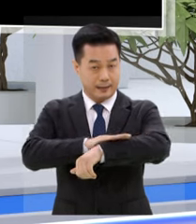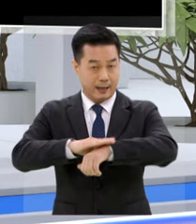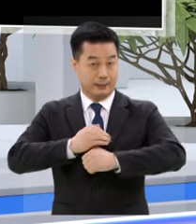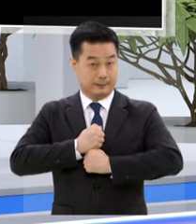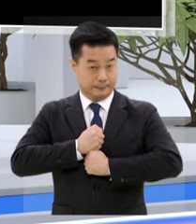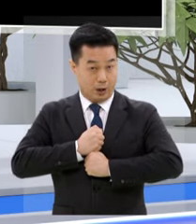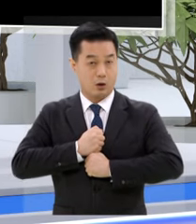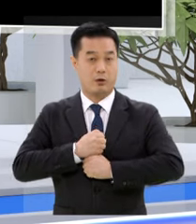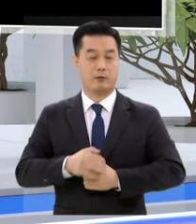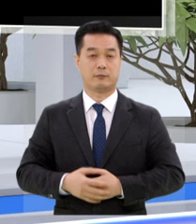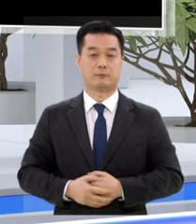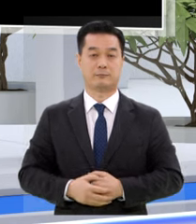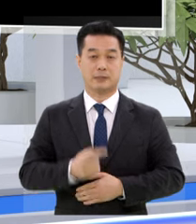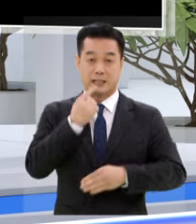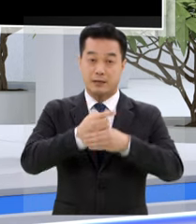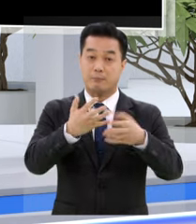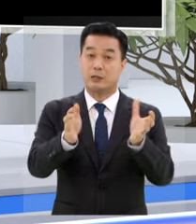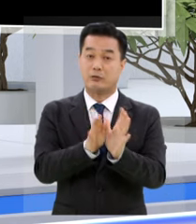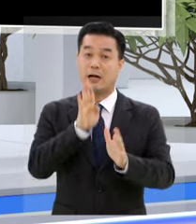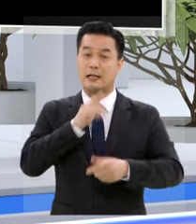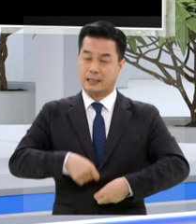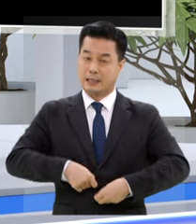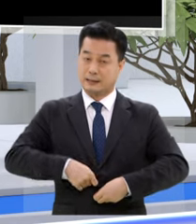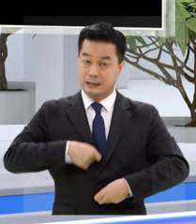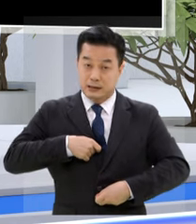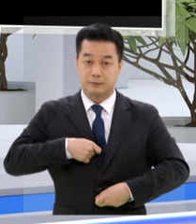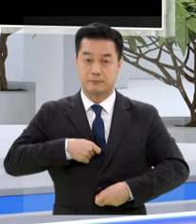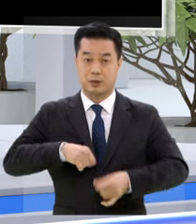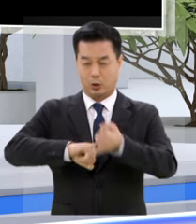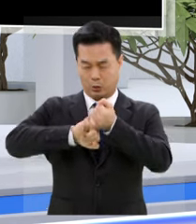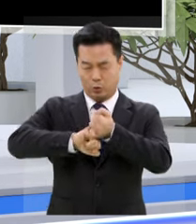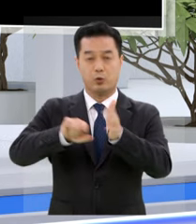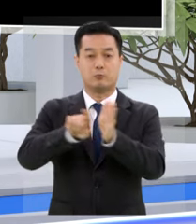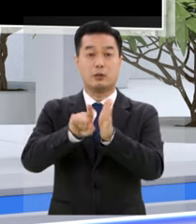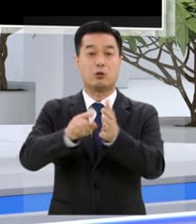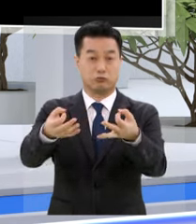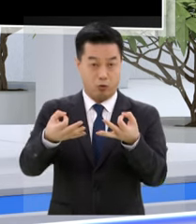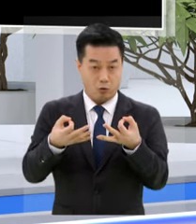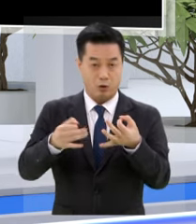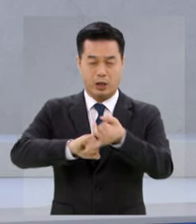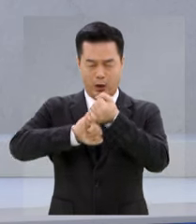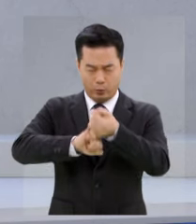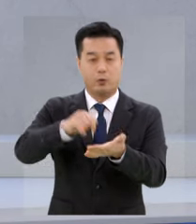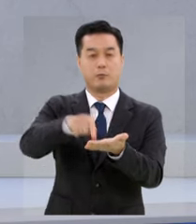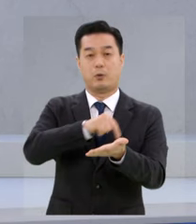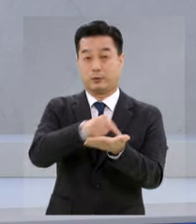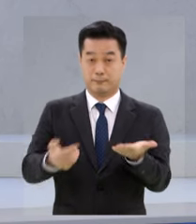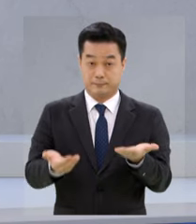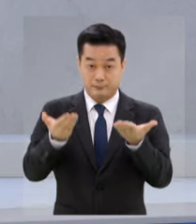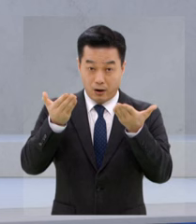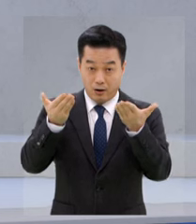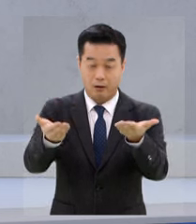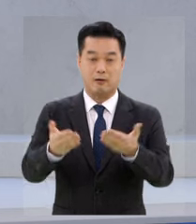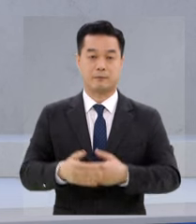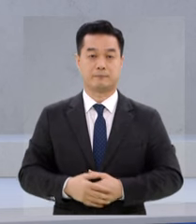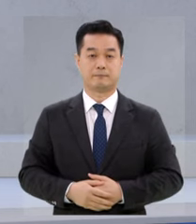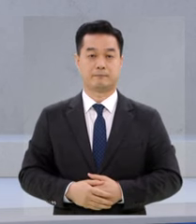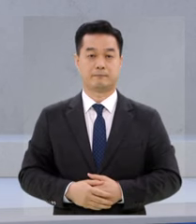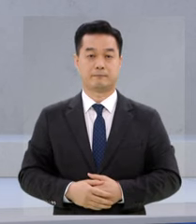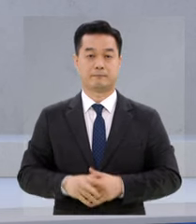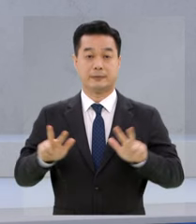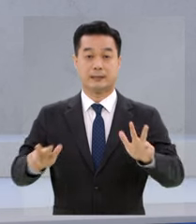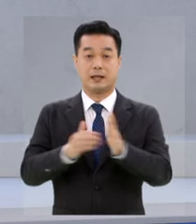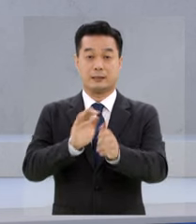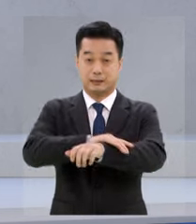지켜내겠습니다 더불어민주당의 진심 믿어주십시오 씨 보답하겠습니다